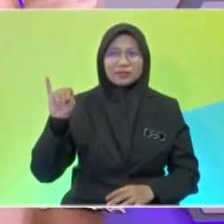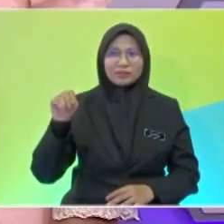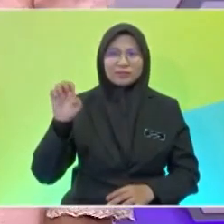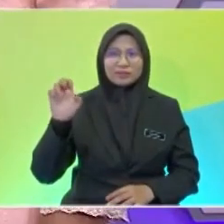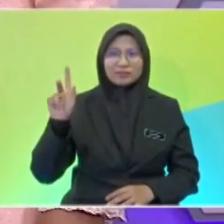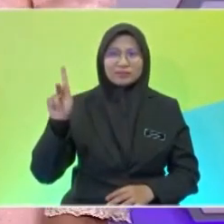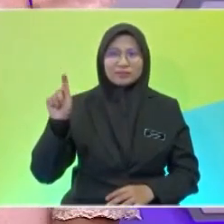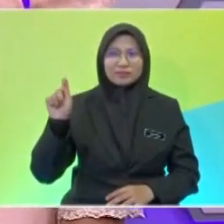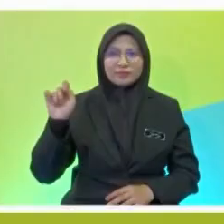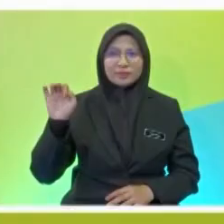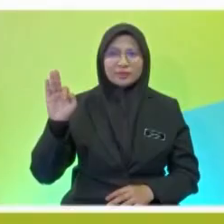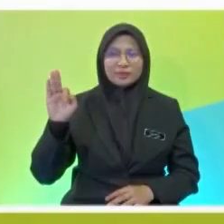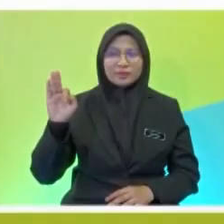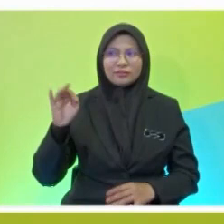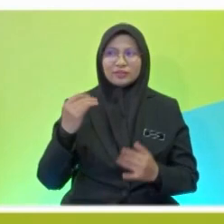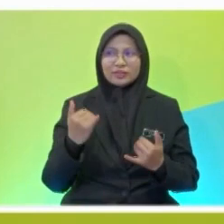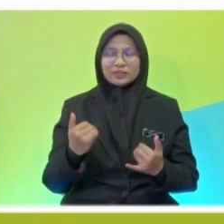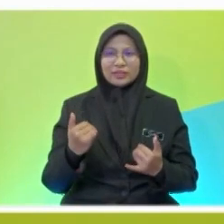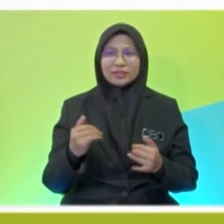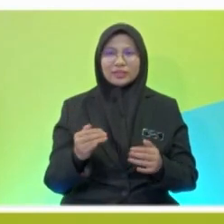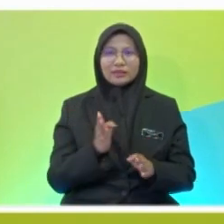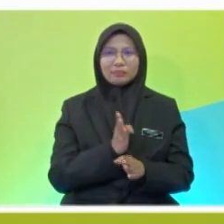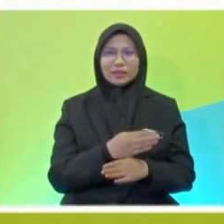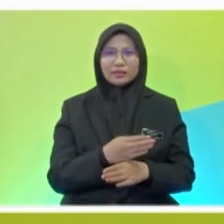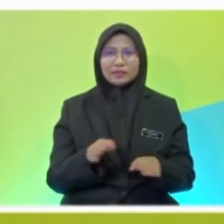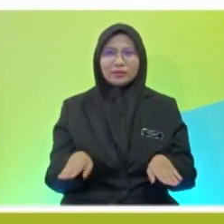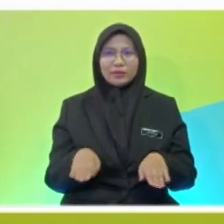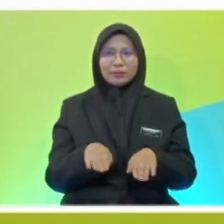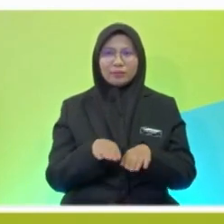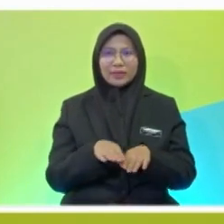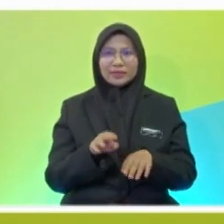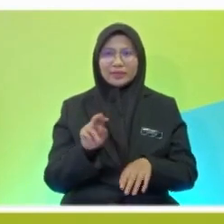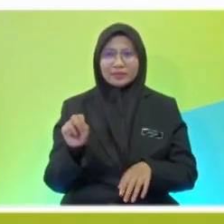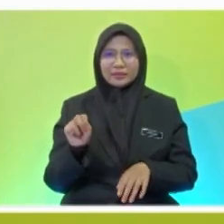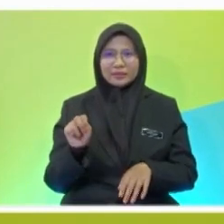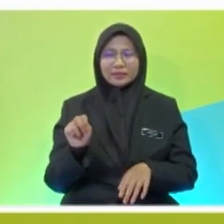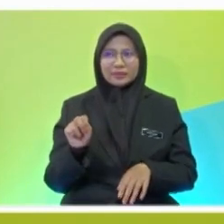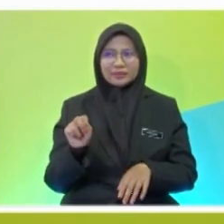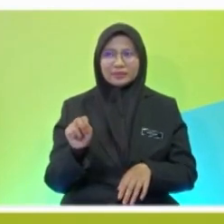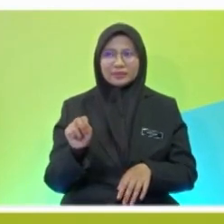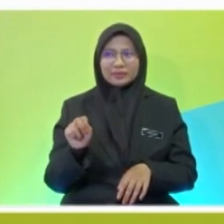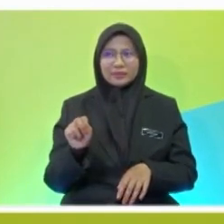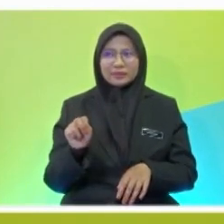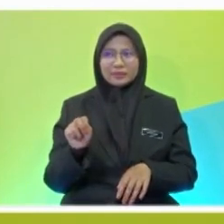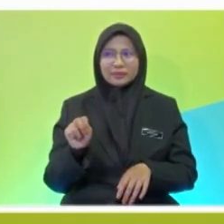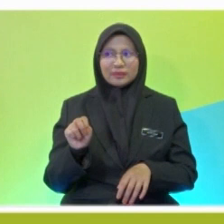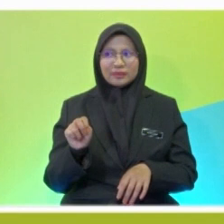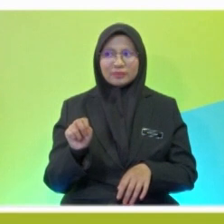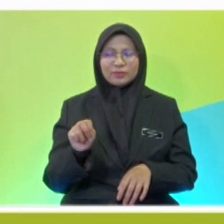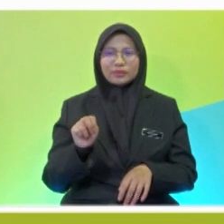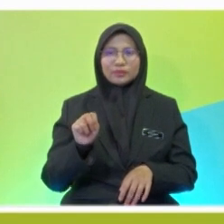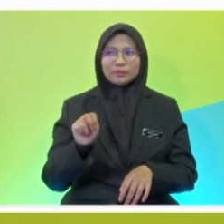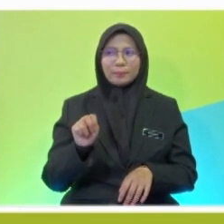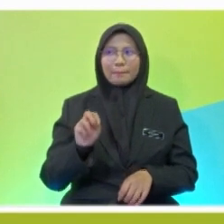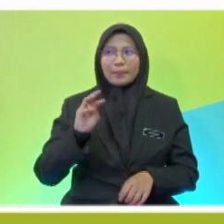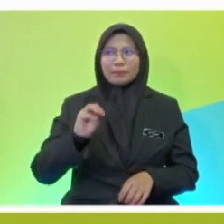soal dan yang pertama yaitu berbentuk padanan Oke dalam soal yang bagian ini terdapat juga bentuk soal dan ininya calon dikehendaki untuk